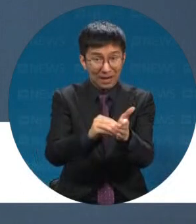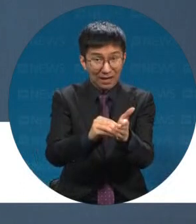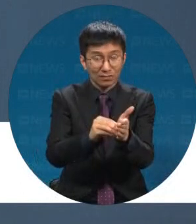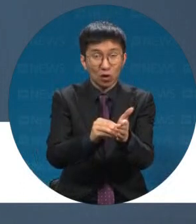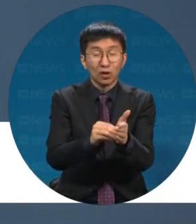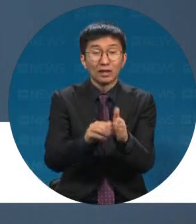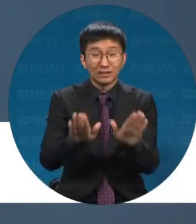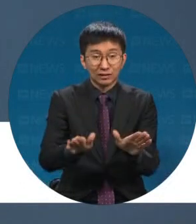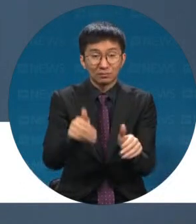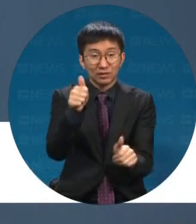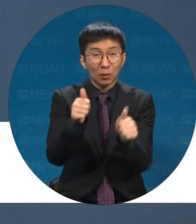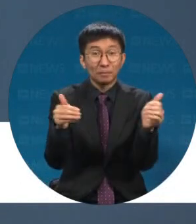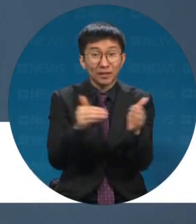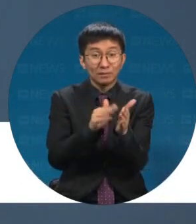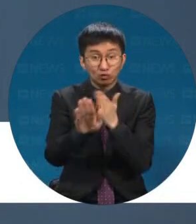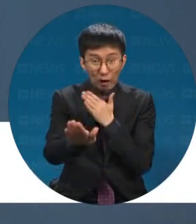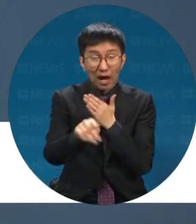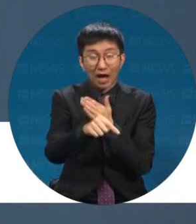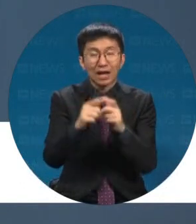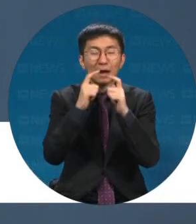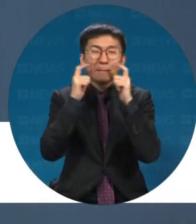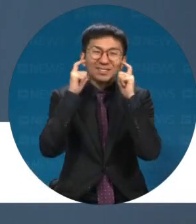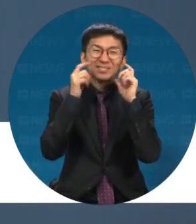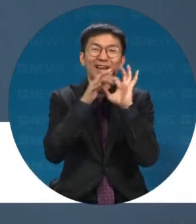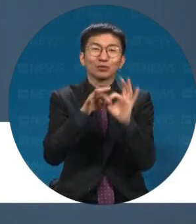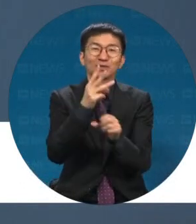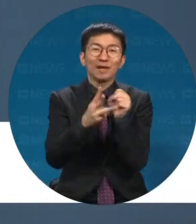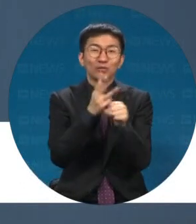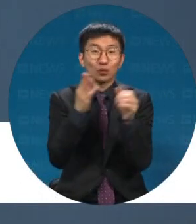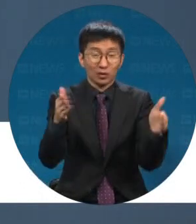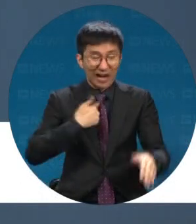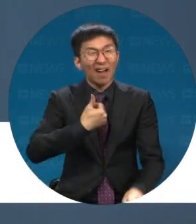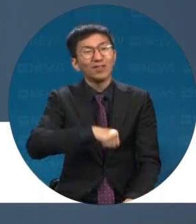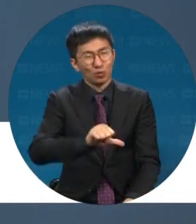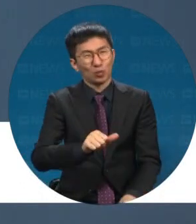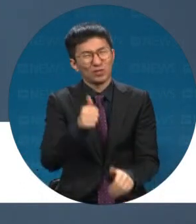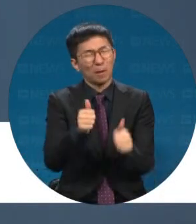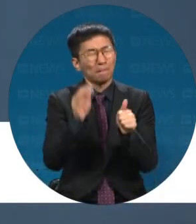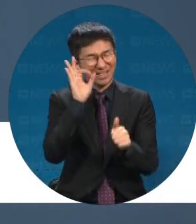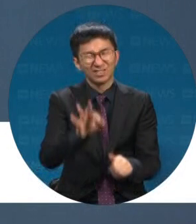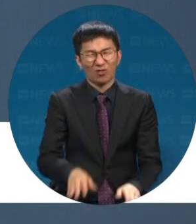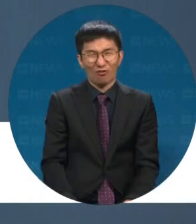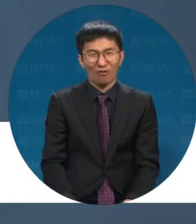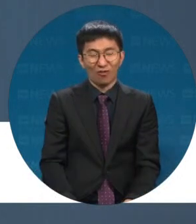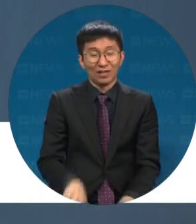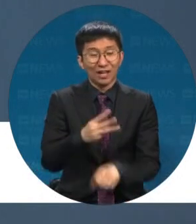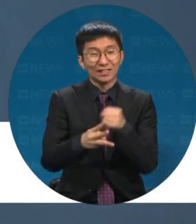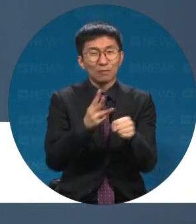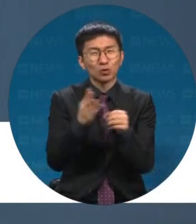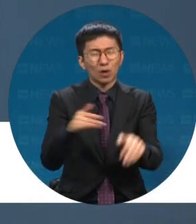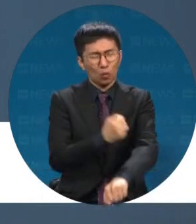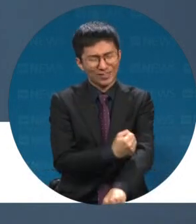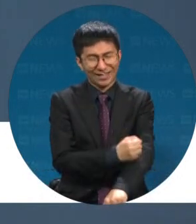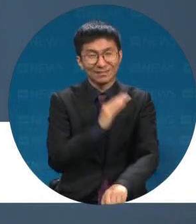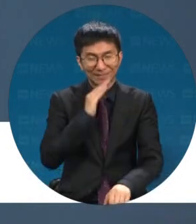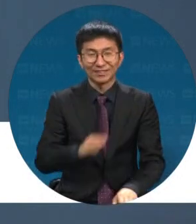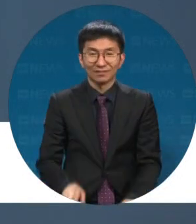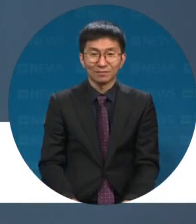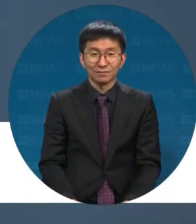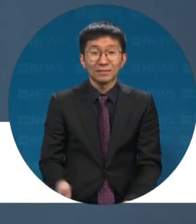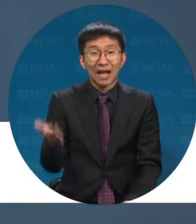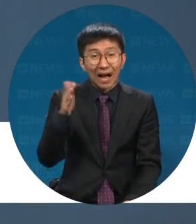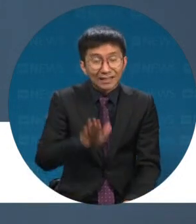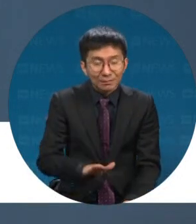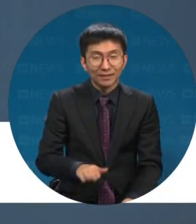사실 이 안에 제 아들도 있거든요. 정말 3년 동안 고생 많이 했다라는 위로를 먼저 해주고 싶고요. 네. 근데 이에 반해서 현실적인